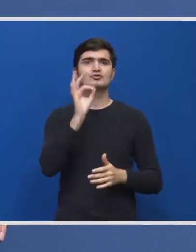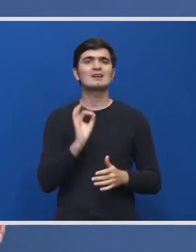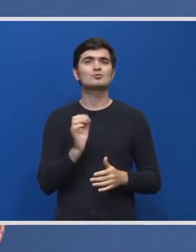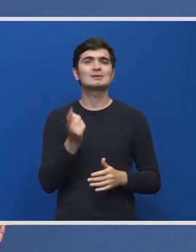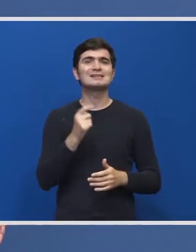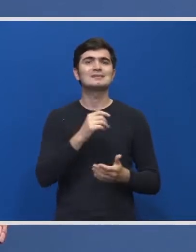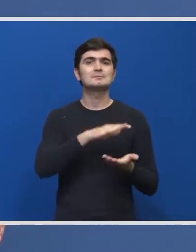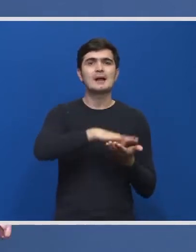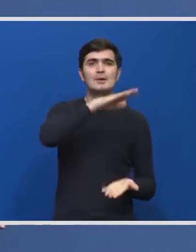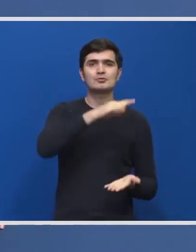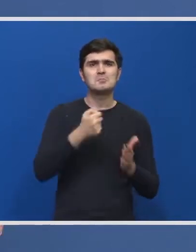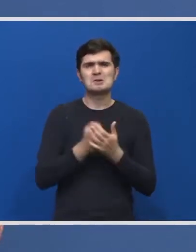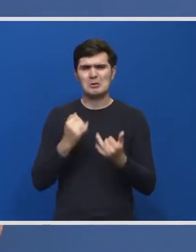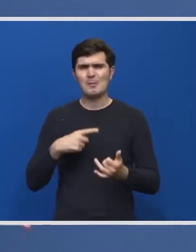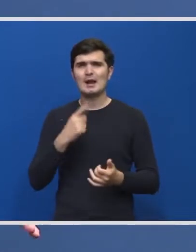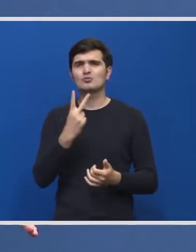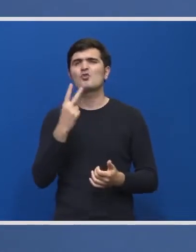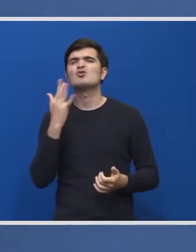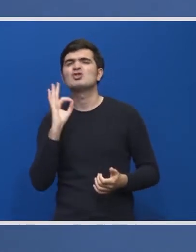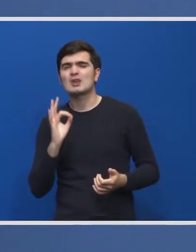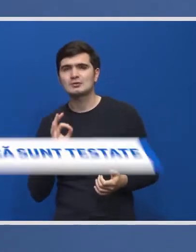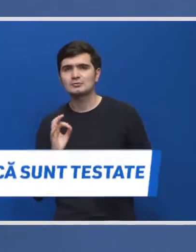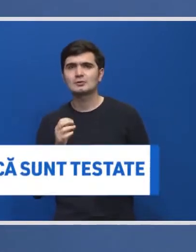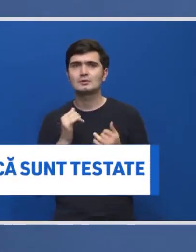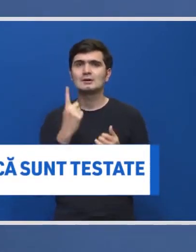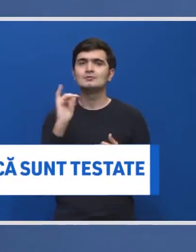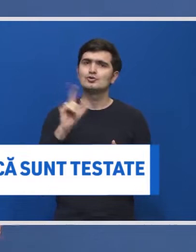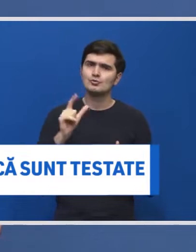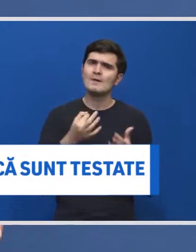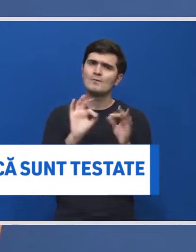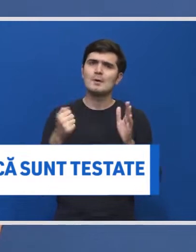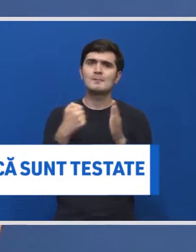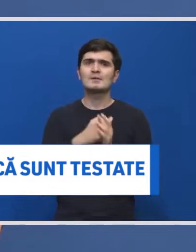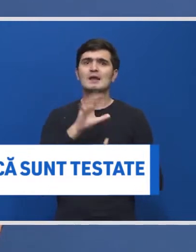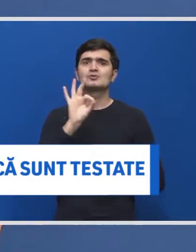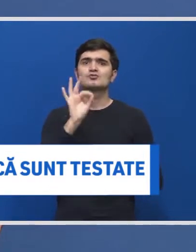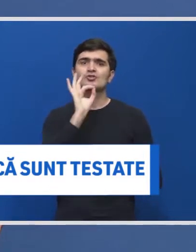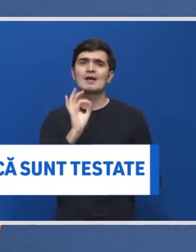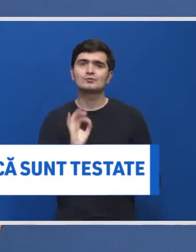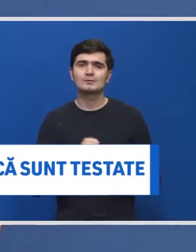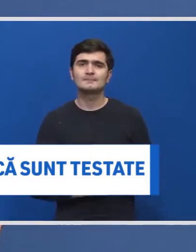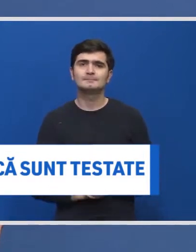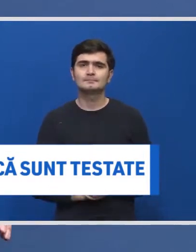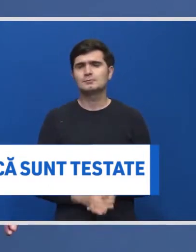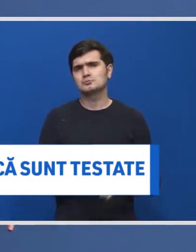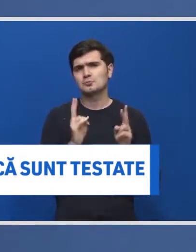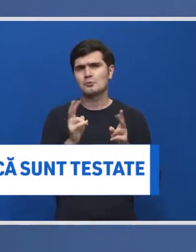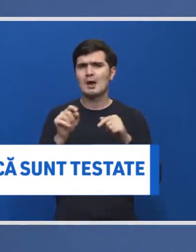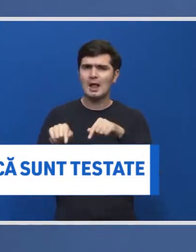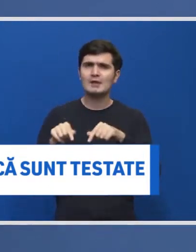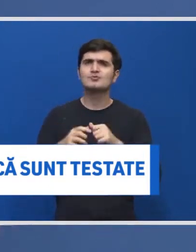50%. Până acum era 25%, va urca din 1 iulie la 50%. Bineînțeles,